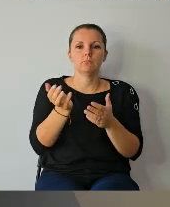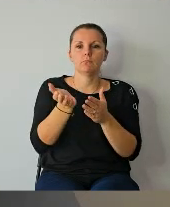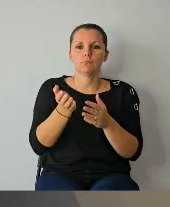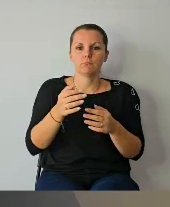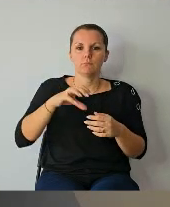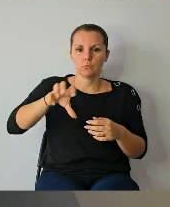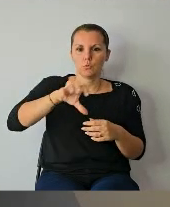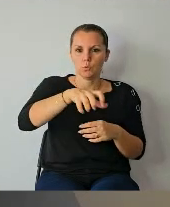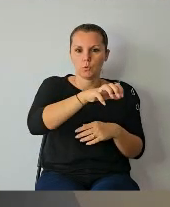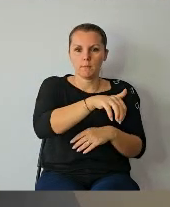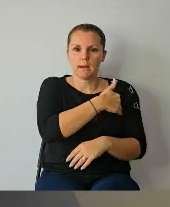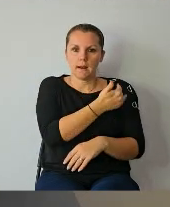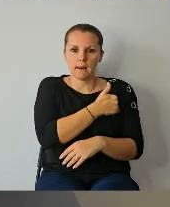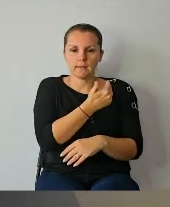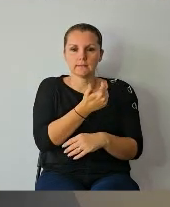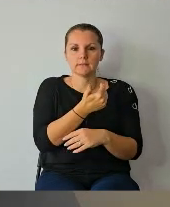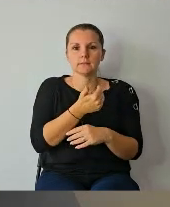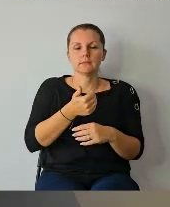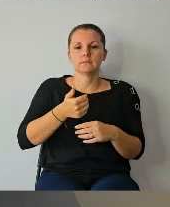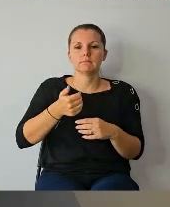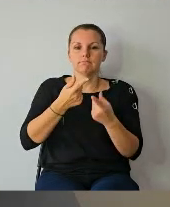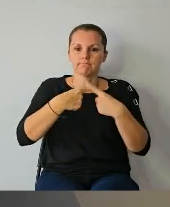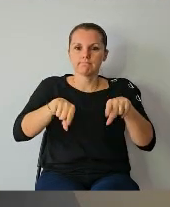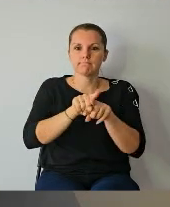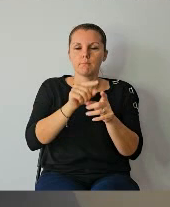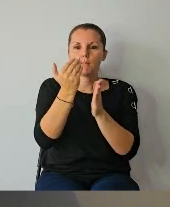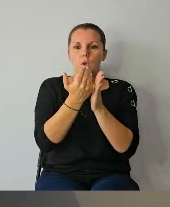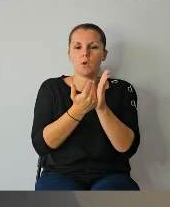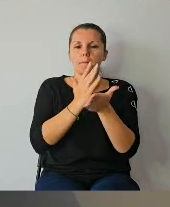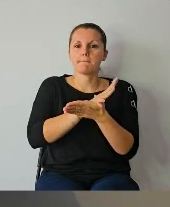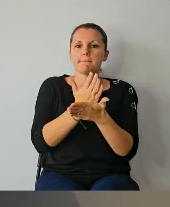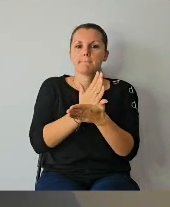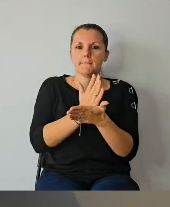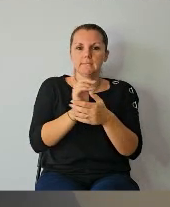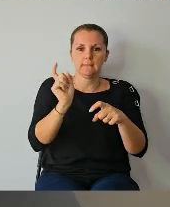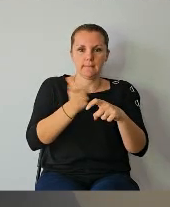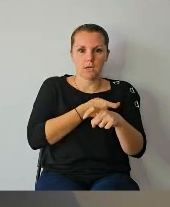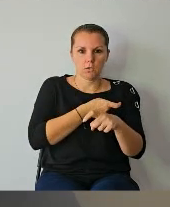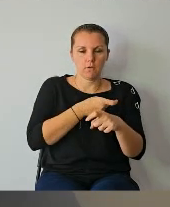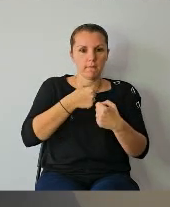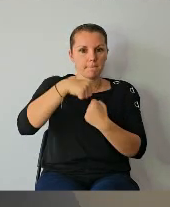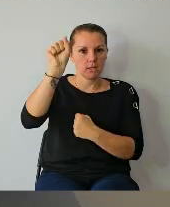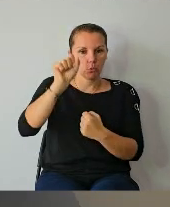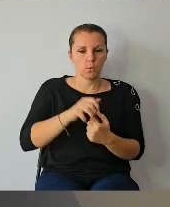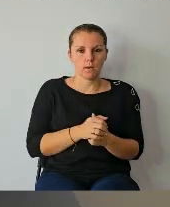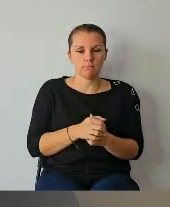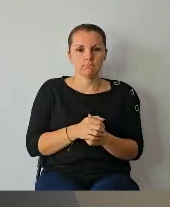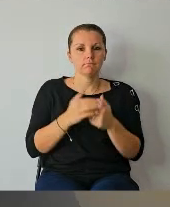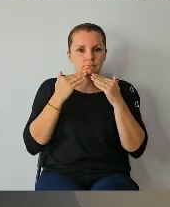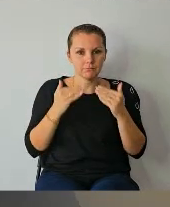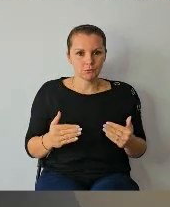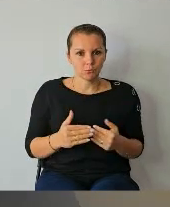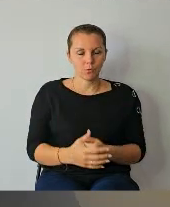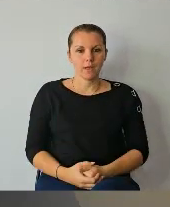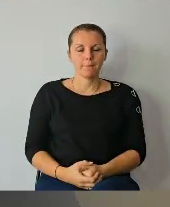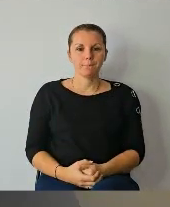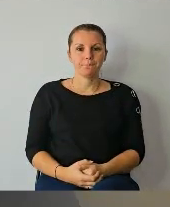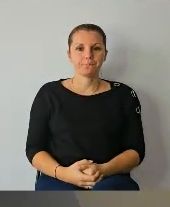realizujących program międzynarodowej matury z przedmiotów objętych postępowaniem egzaminacyjnym. Dziękuję.